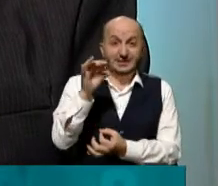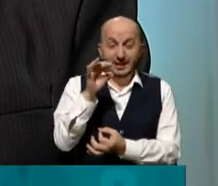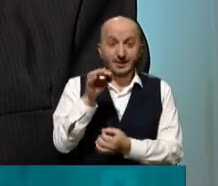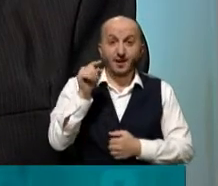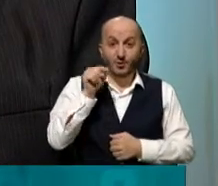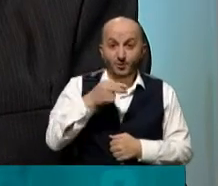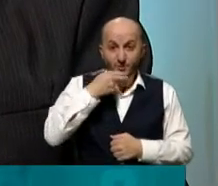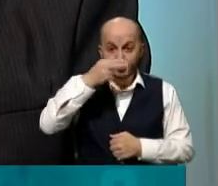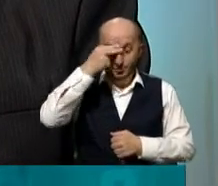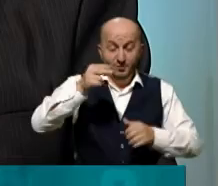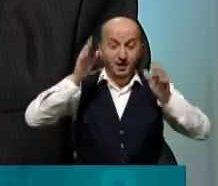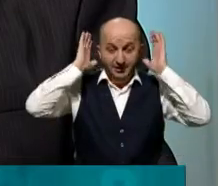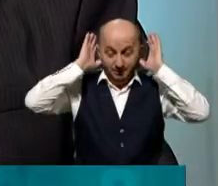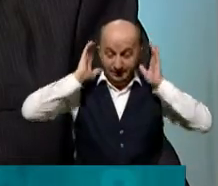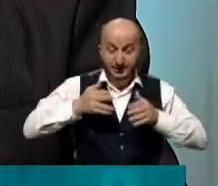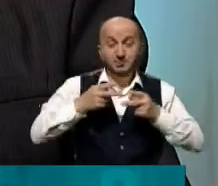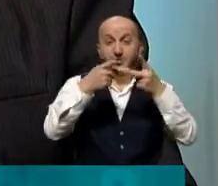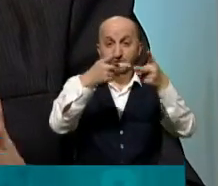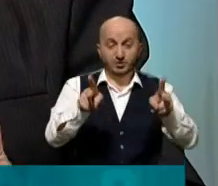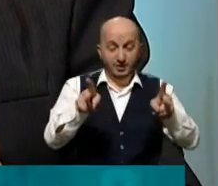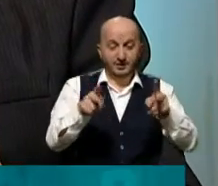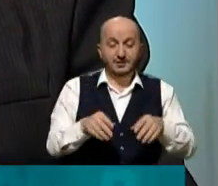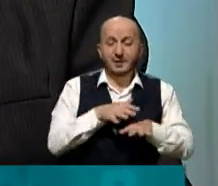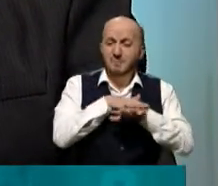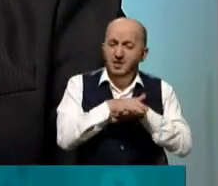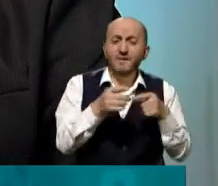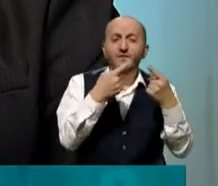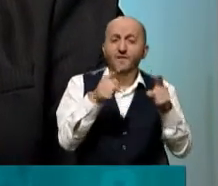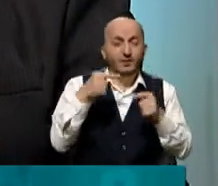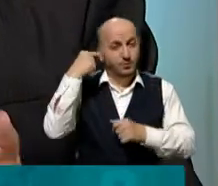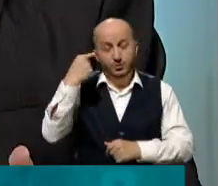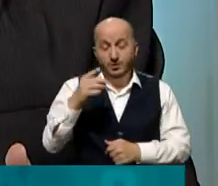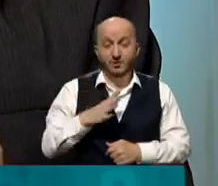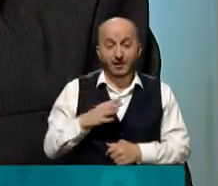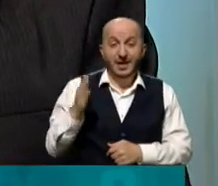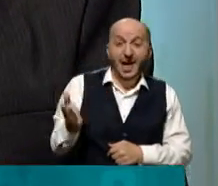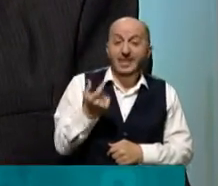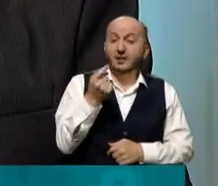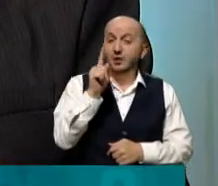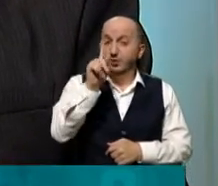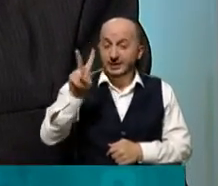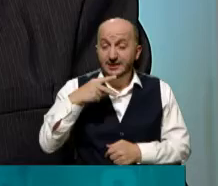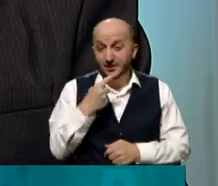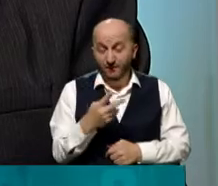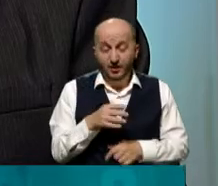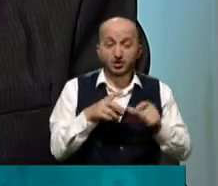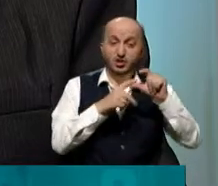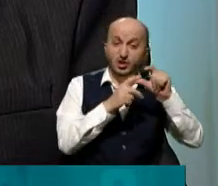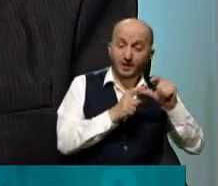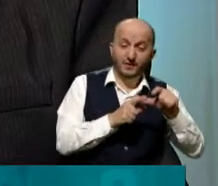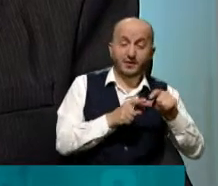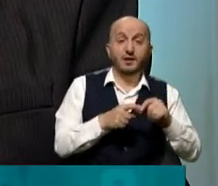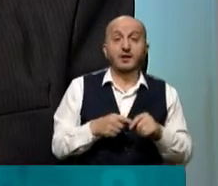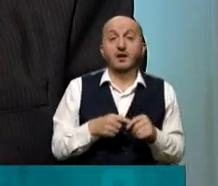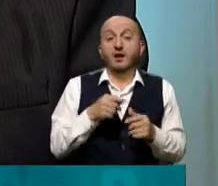namazı kılmaları caizdir. Mezheplerin farklı görüşleri var. Maliki mezhebe en az 12 mesela der. Şafiilerden